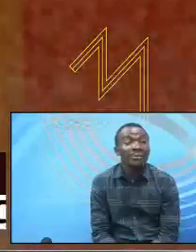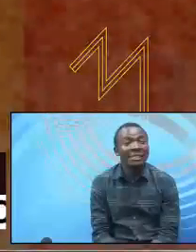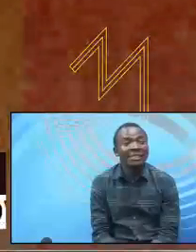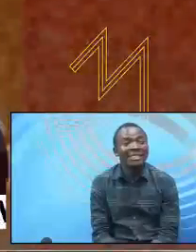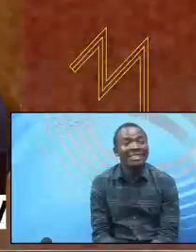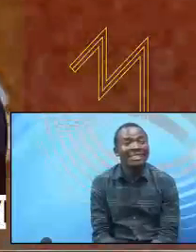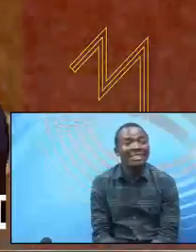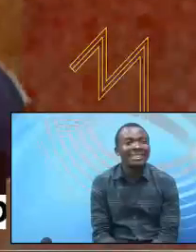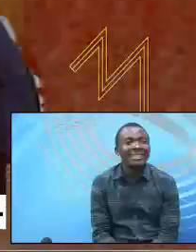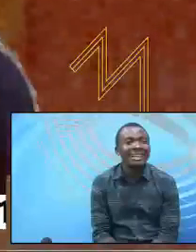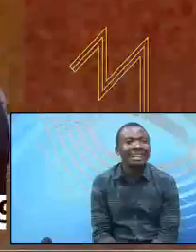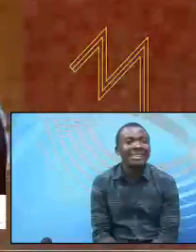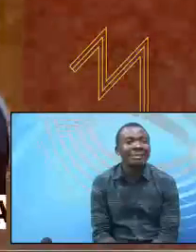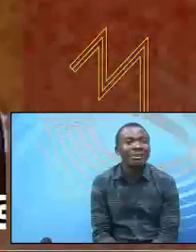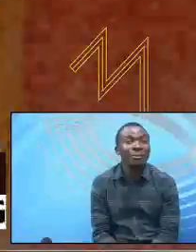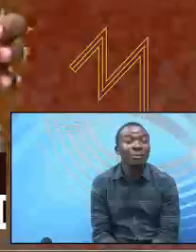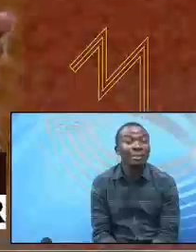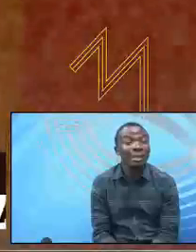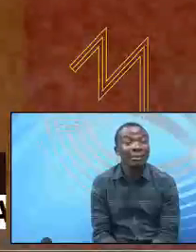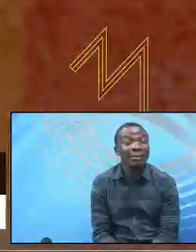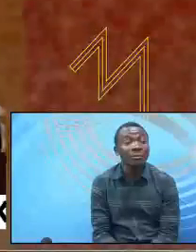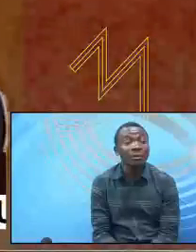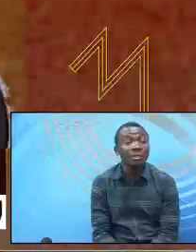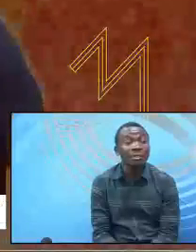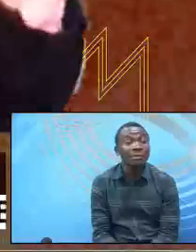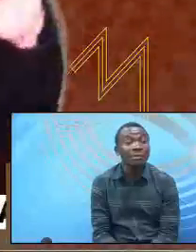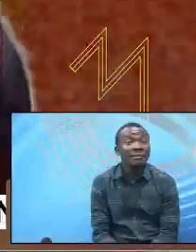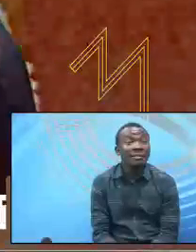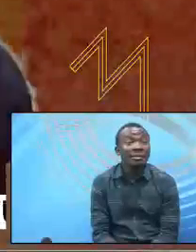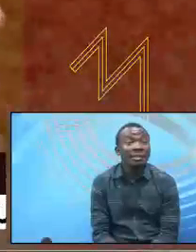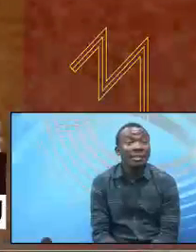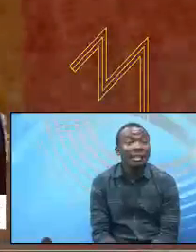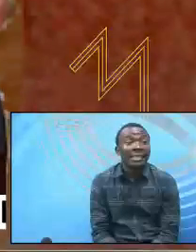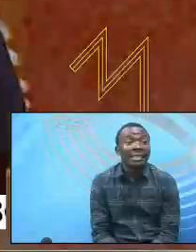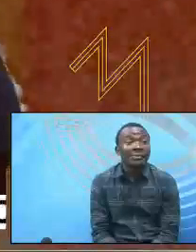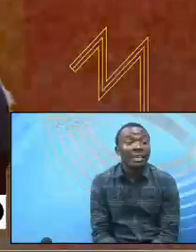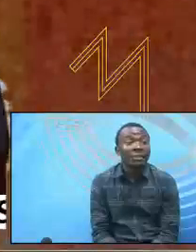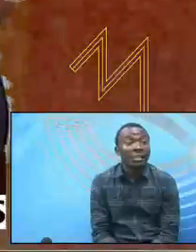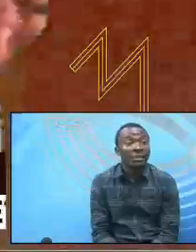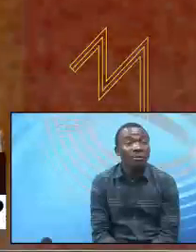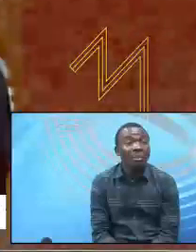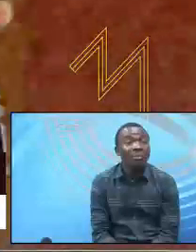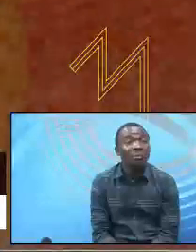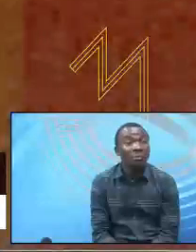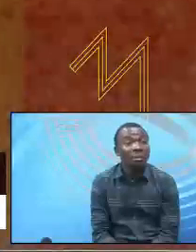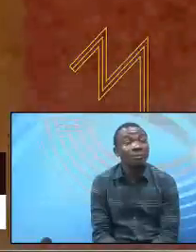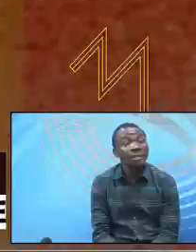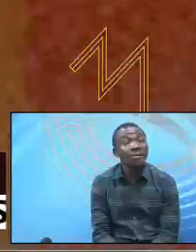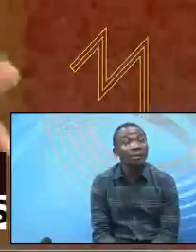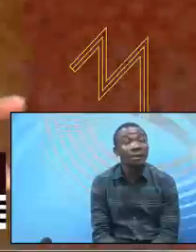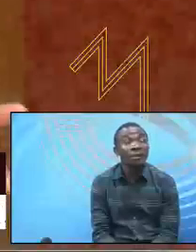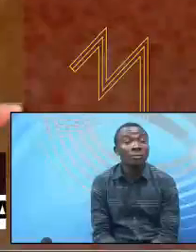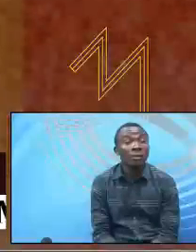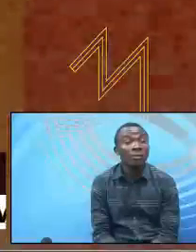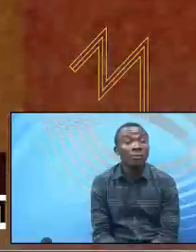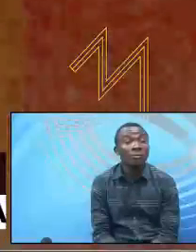turasaba BTN itangazamakuru gushyiraho abasemuzi igihe imyanzuro yasohotse vuba vuba ikaba